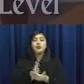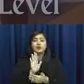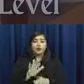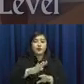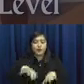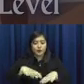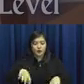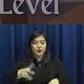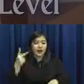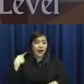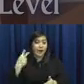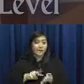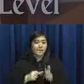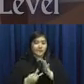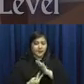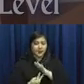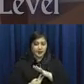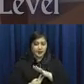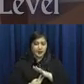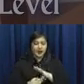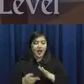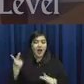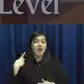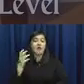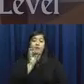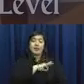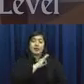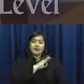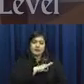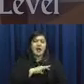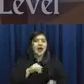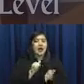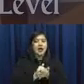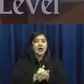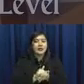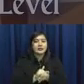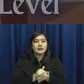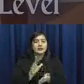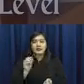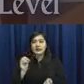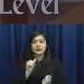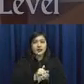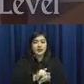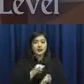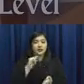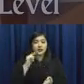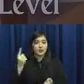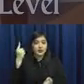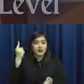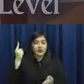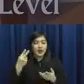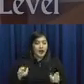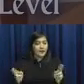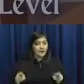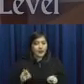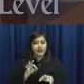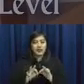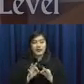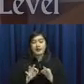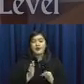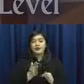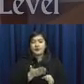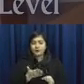anak o sa ating pamilya. Mangyayari lamang yan, katulad ng sinasabi ni Sir Jow, kung susundin natin